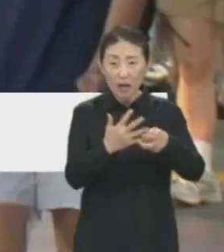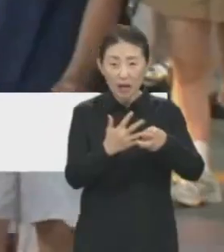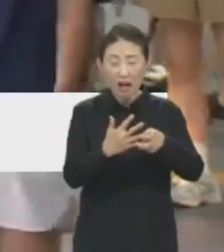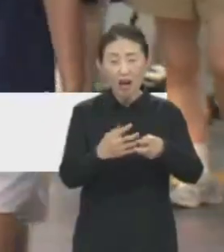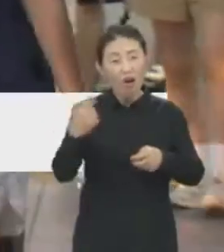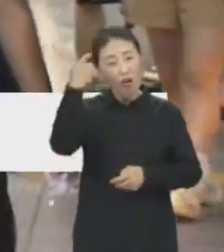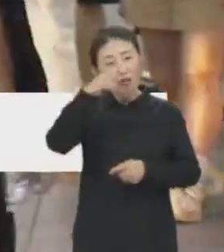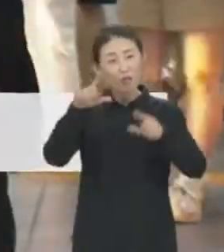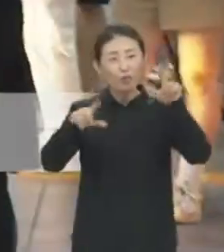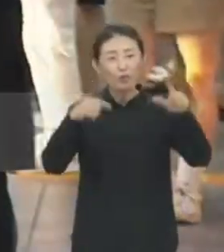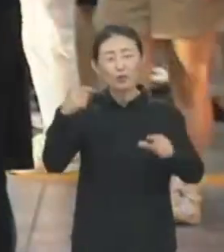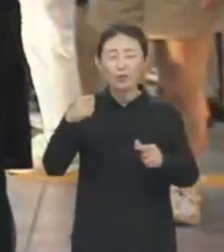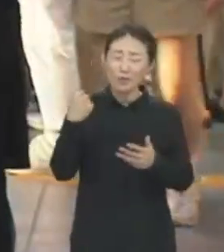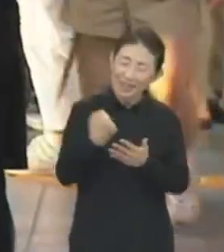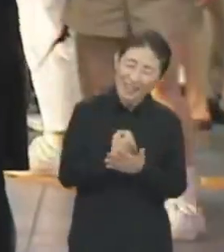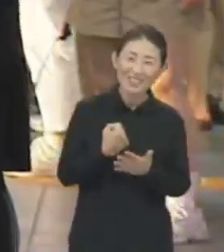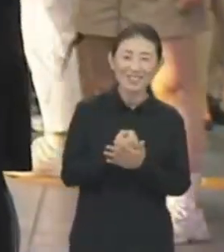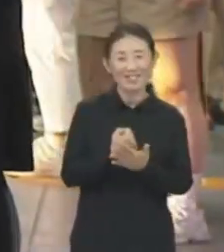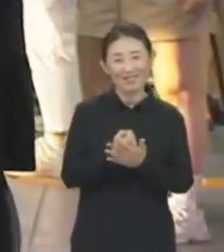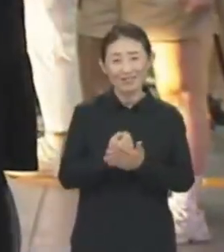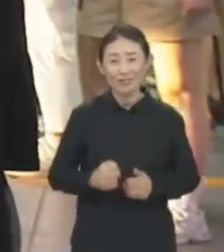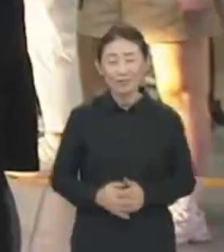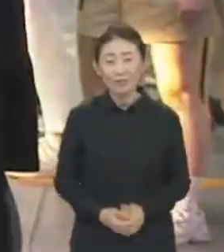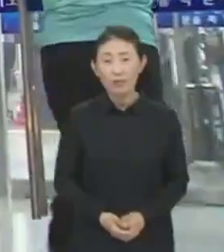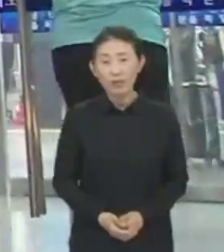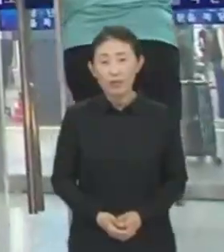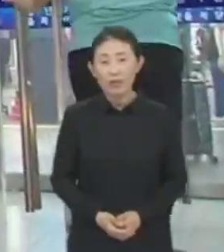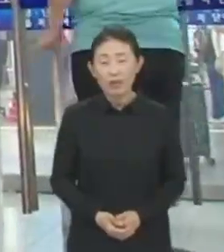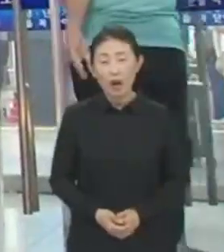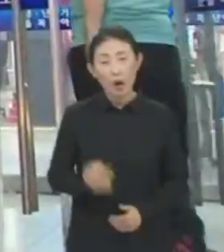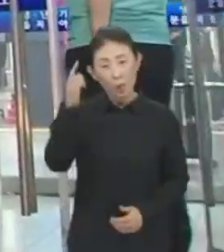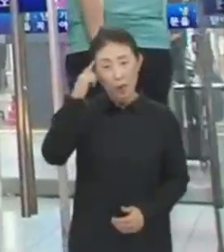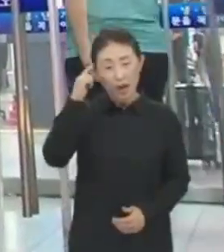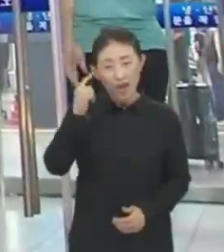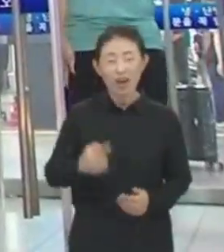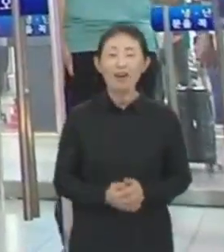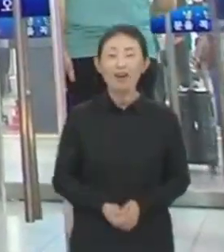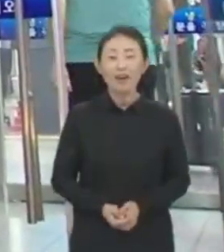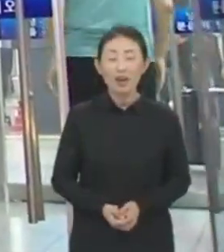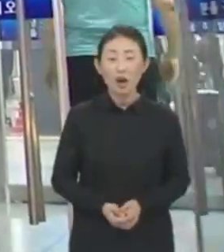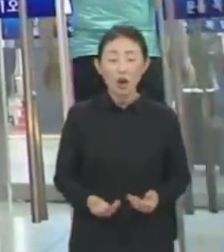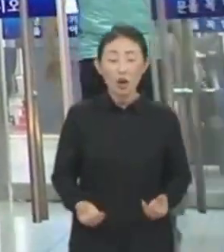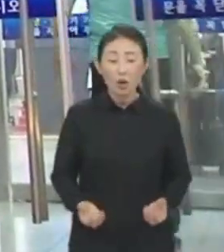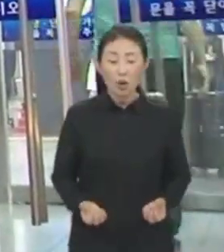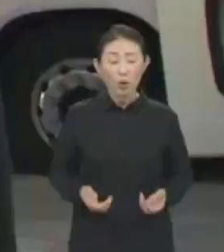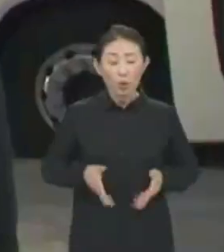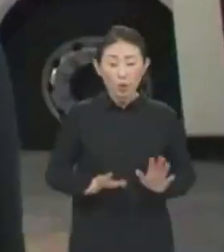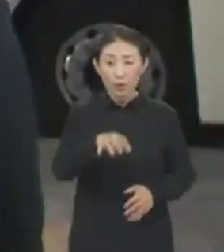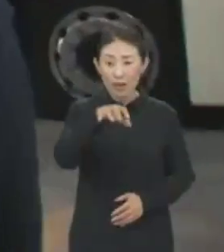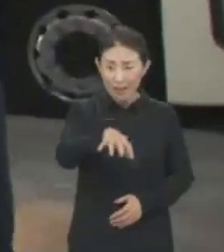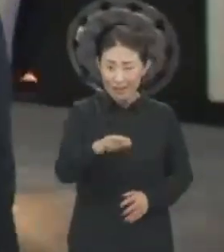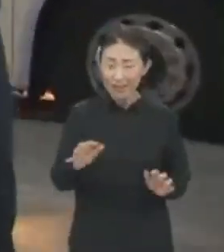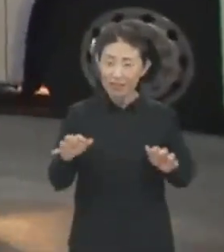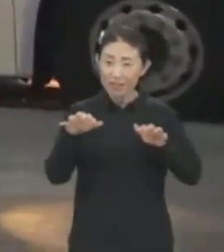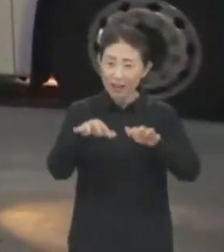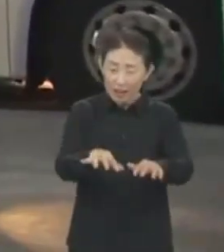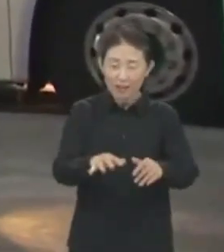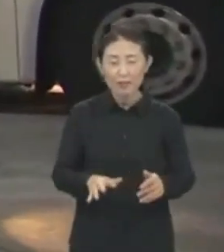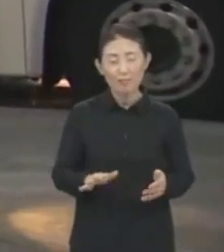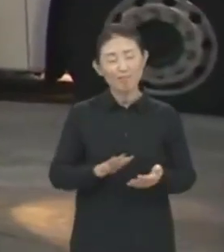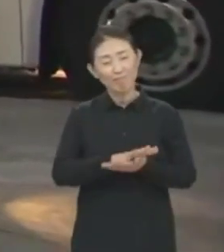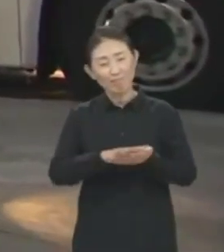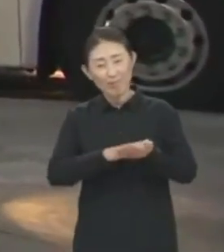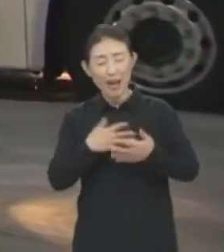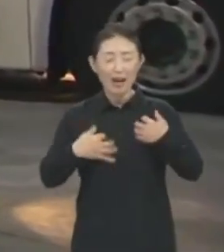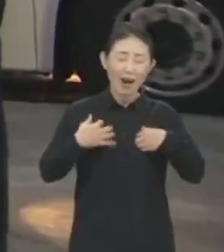얼굴에는 아쉬움이 가득합니다. 명절 동안 바쁜 일상을 벗어나 고향의 푸근한 정을 나누고 집으로